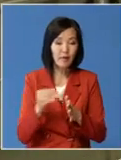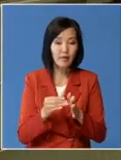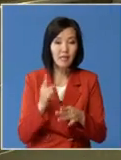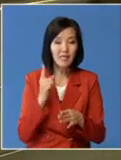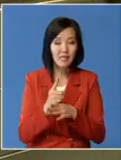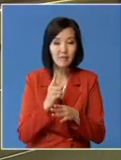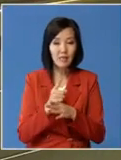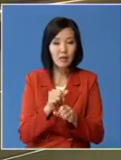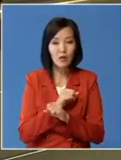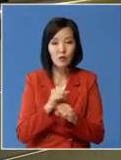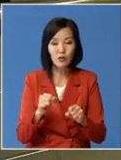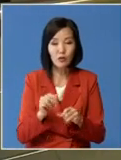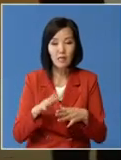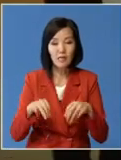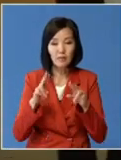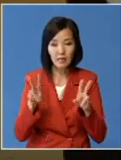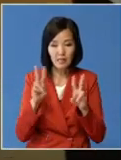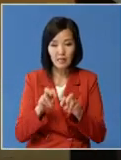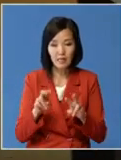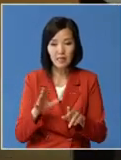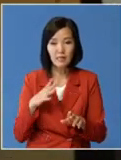Сондықтан барлығы да арнайы тексерістен өтті.